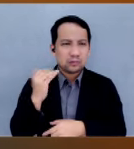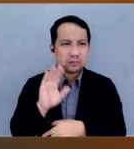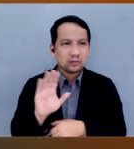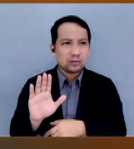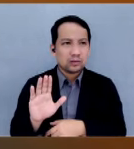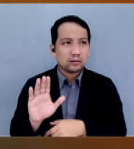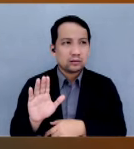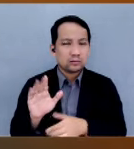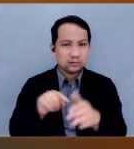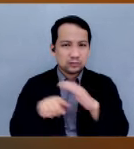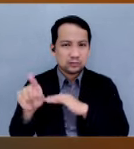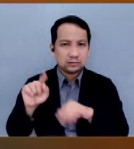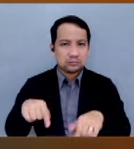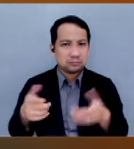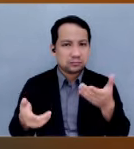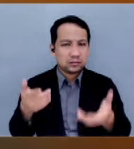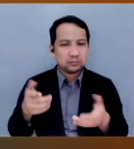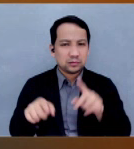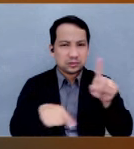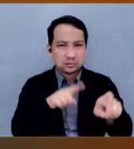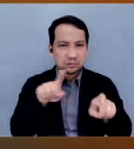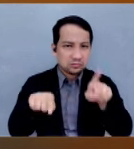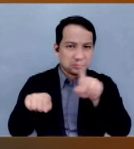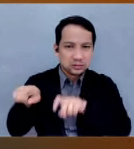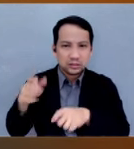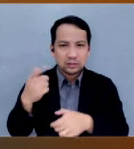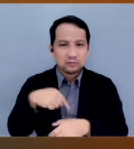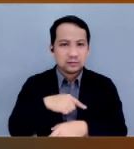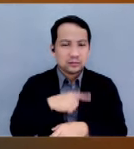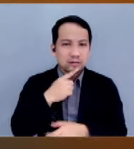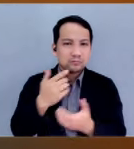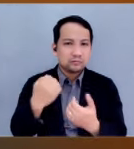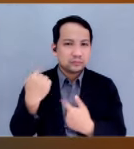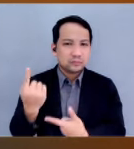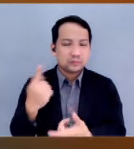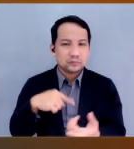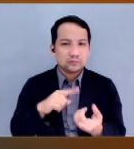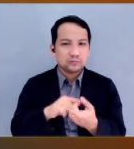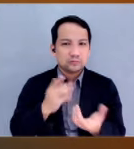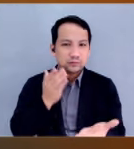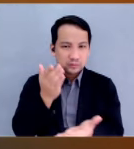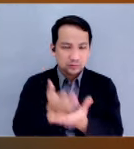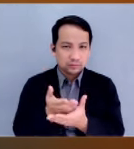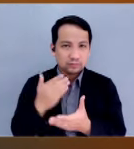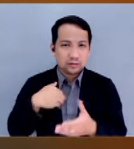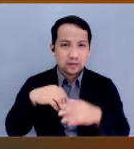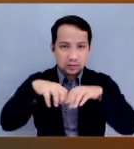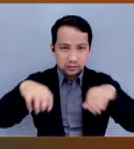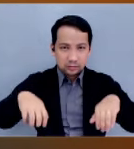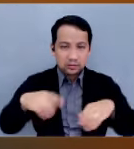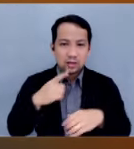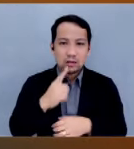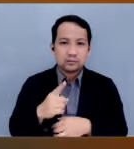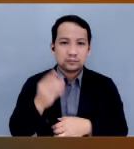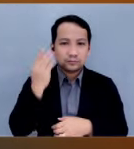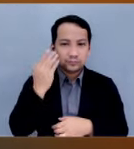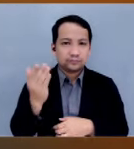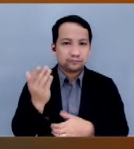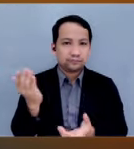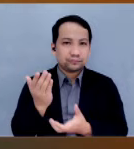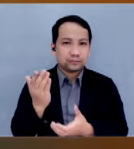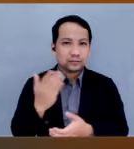So nagtanong-tanong po kami hanggang sa may pumunta pong kapitbahay na aso daw po